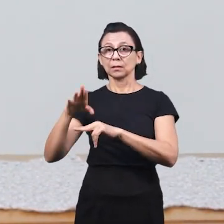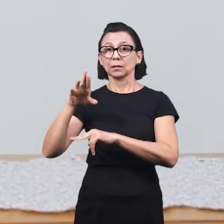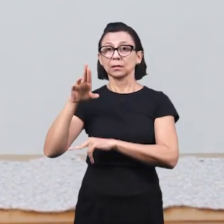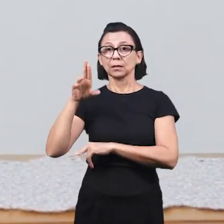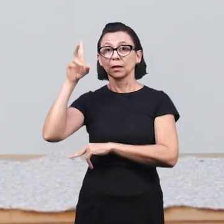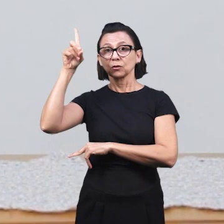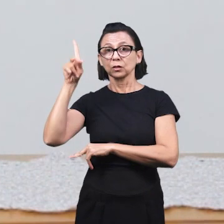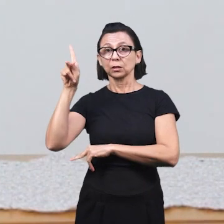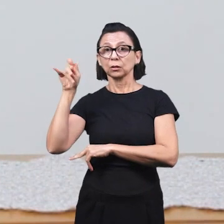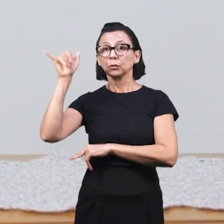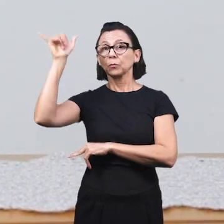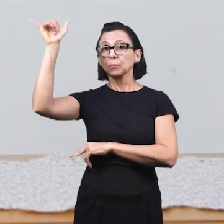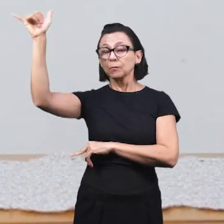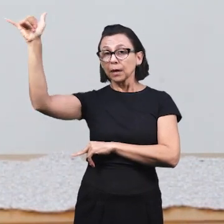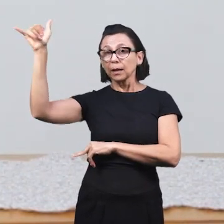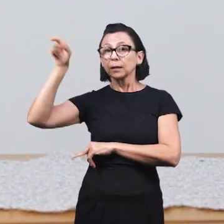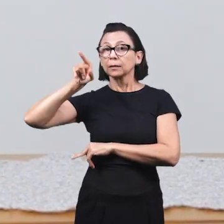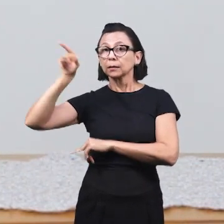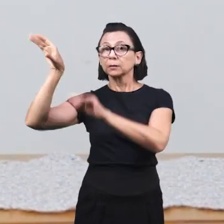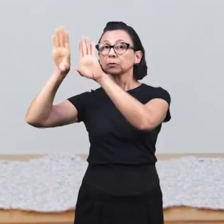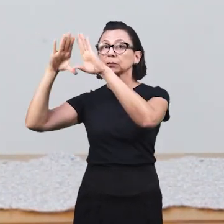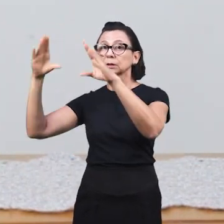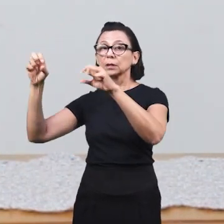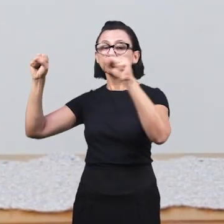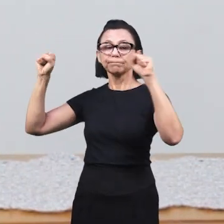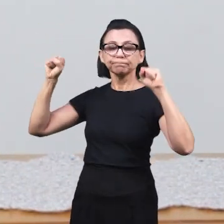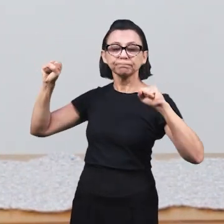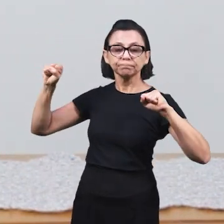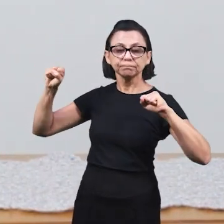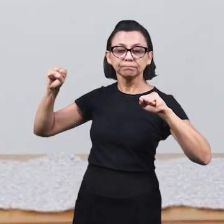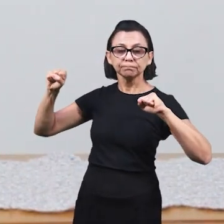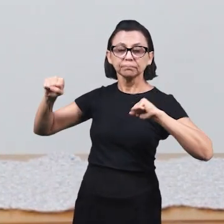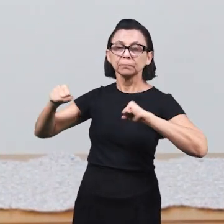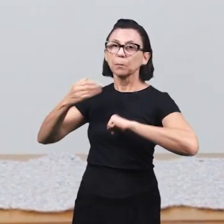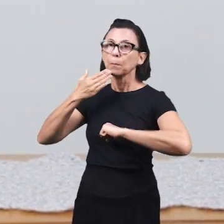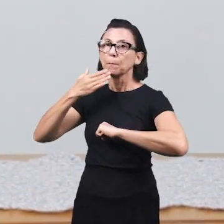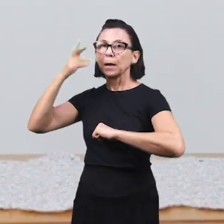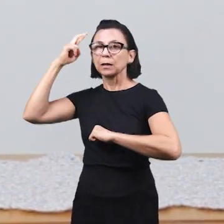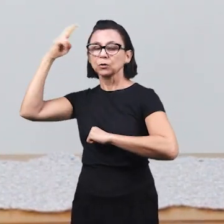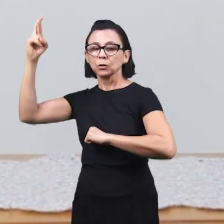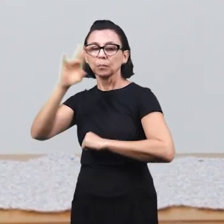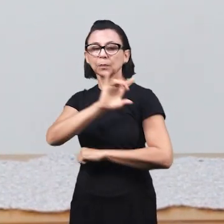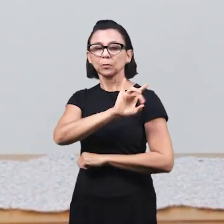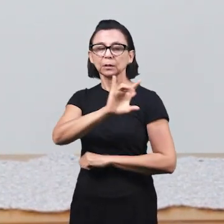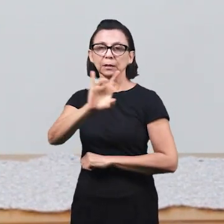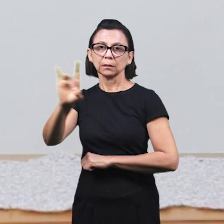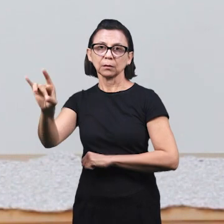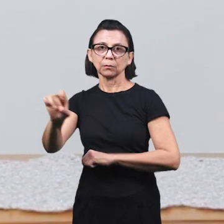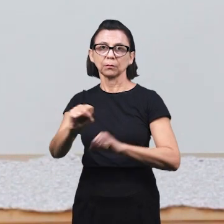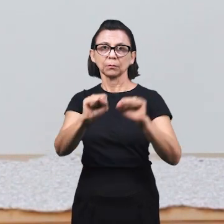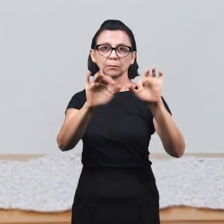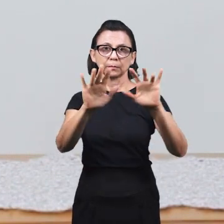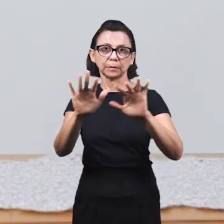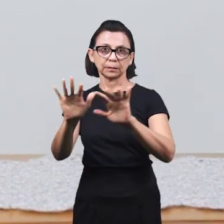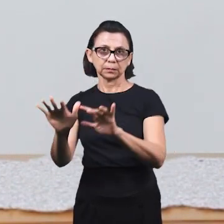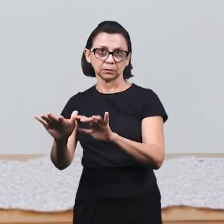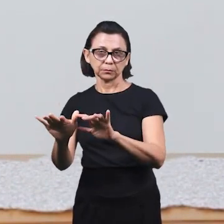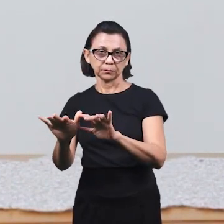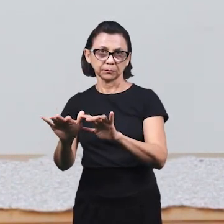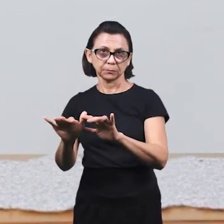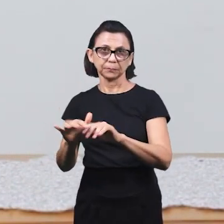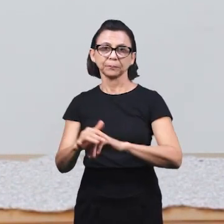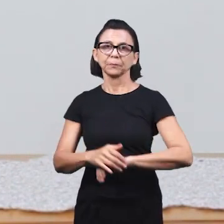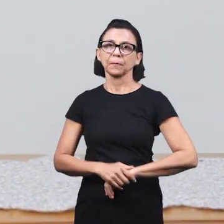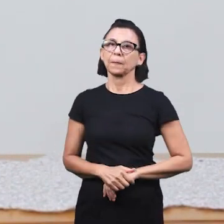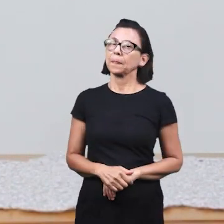одесную Бога Отца, Он ходатайствует о нас. И более того, Иисус, Он посредник наш пред Отцом.